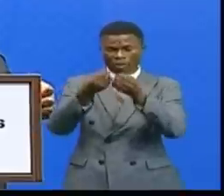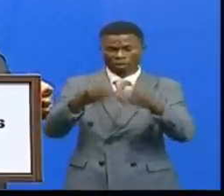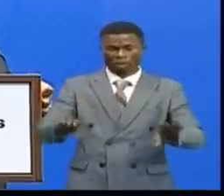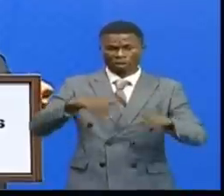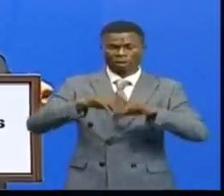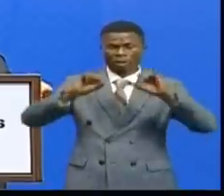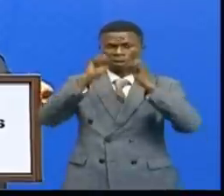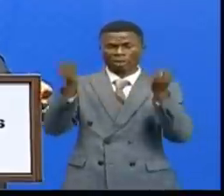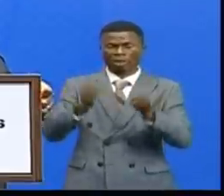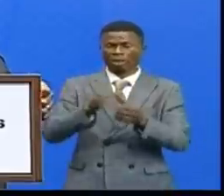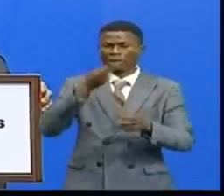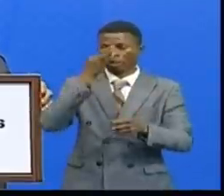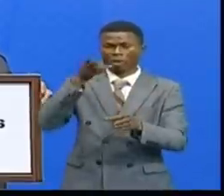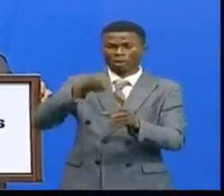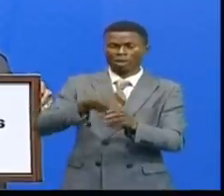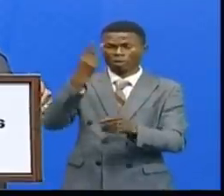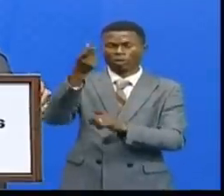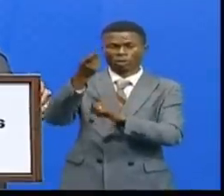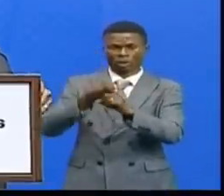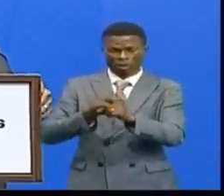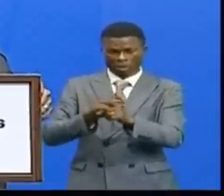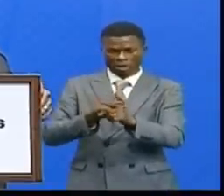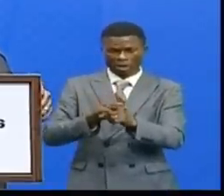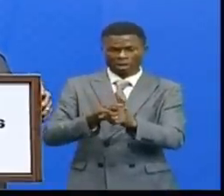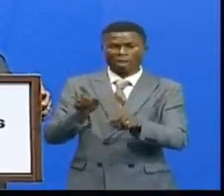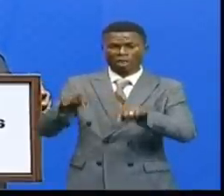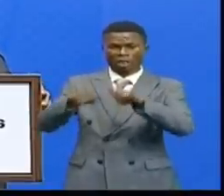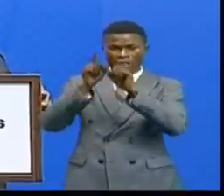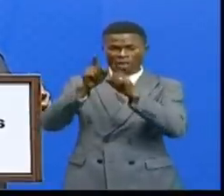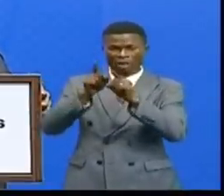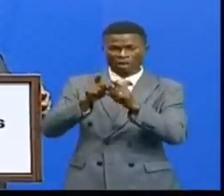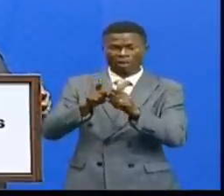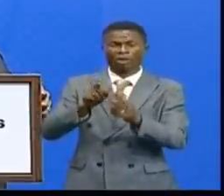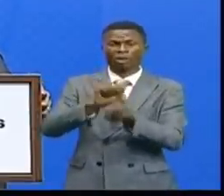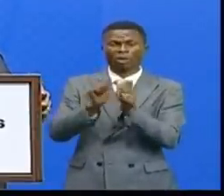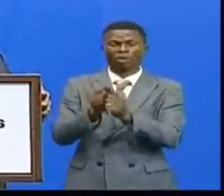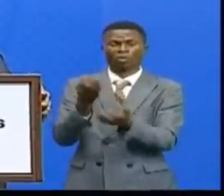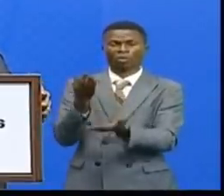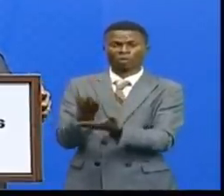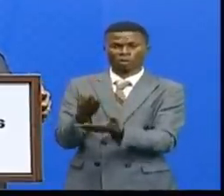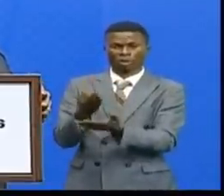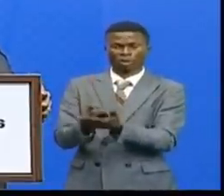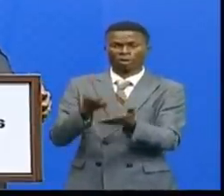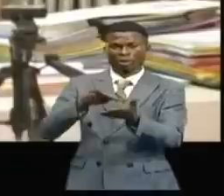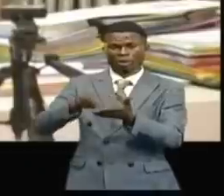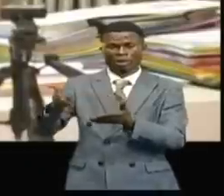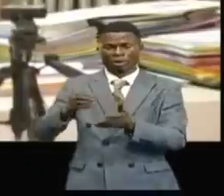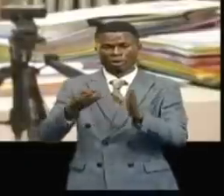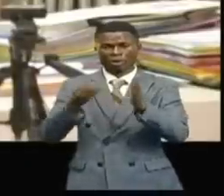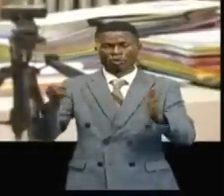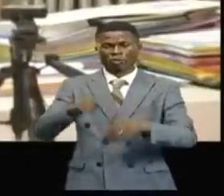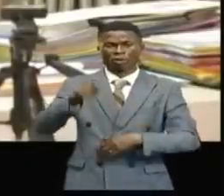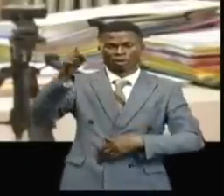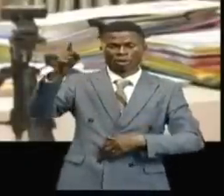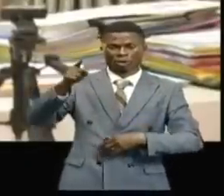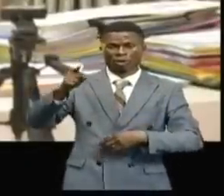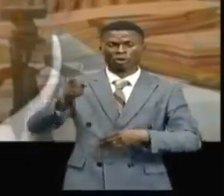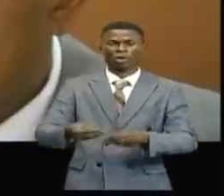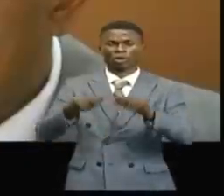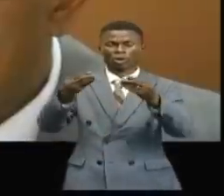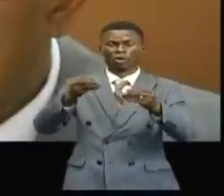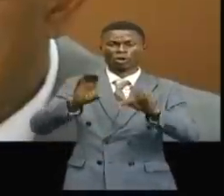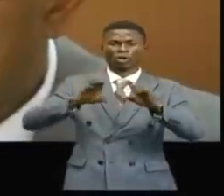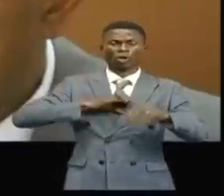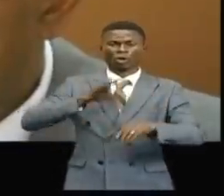sociétés pétrolières et 2 mois de paiement des rétrocessions aux régies financières, le paiement de 60 millions des dotations à la